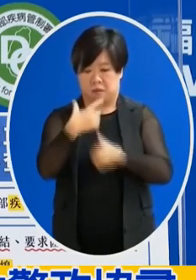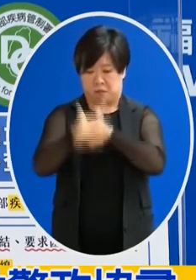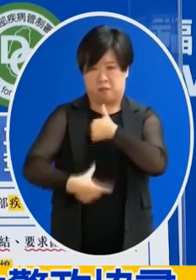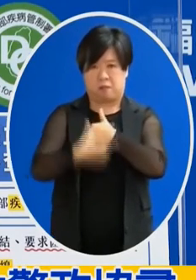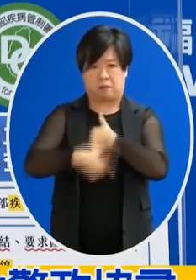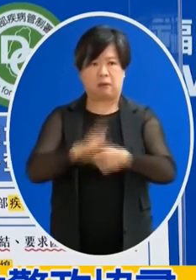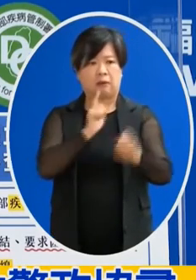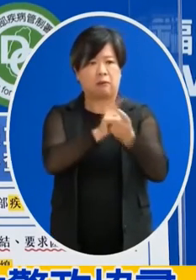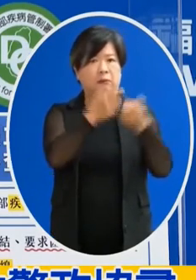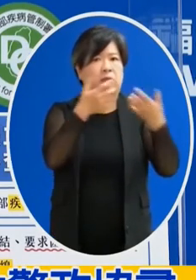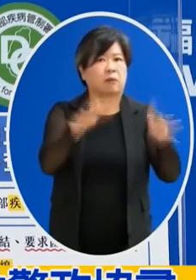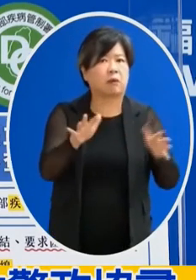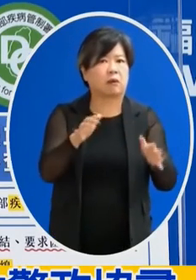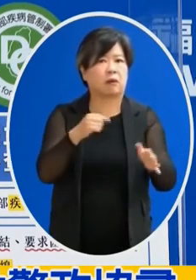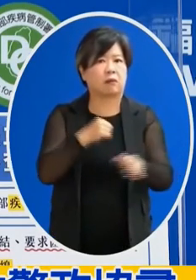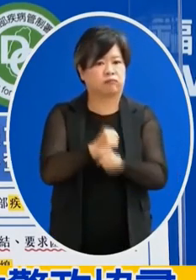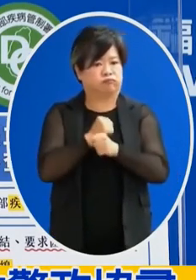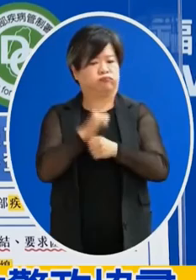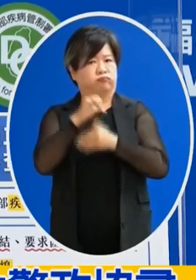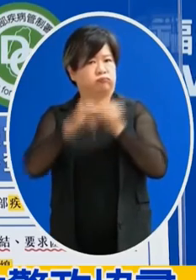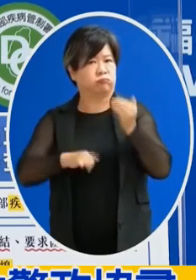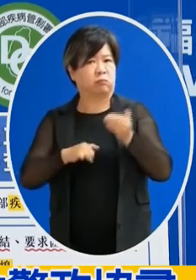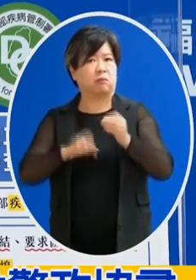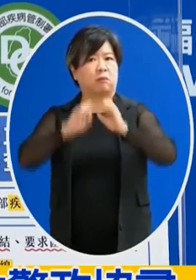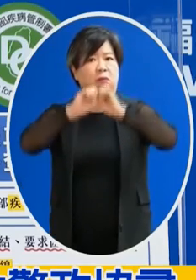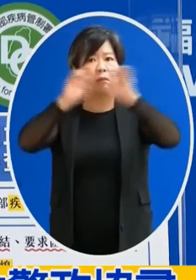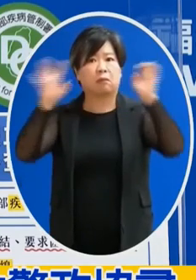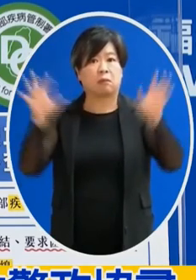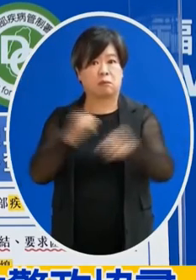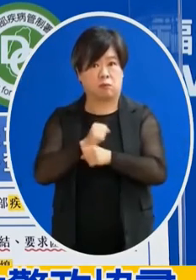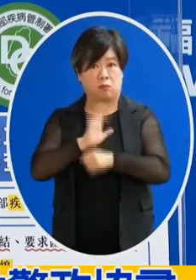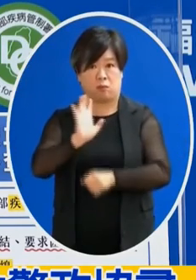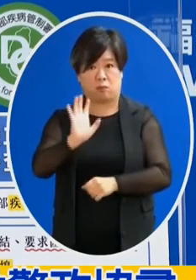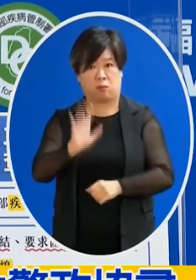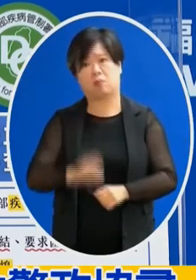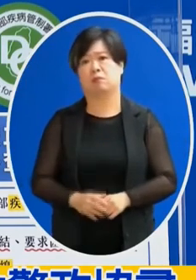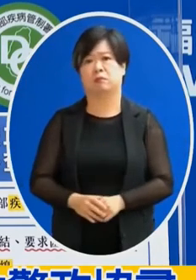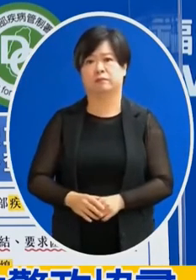者的注意事项，我们都有做一些提醒。那